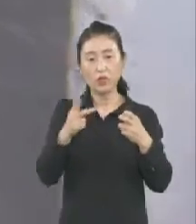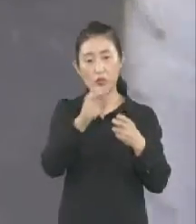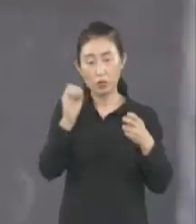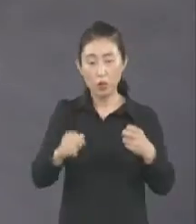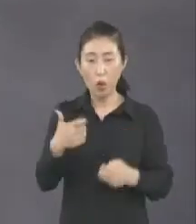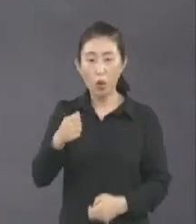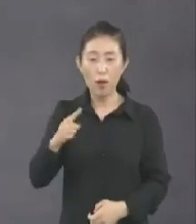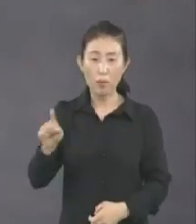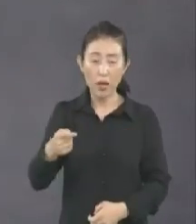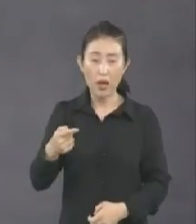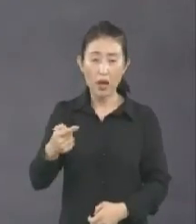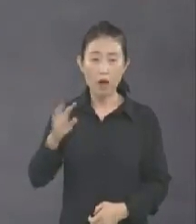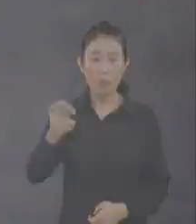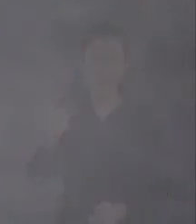50,100 가는 한명입니다